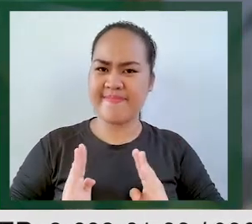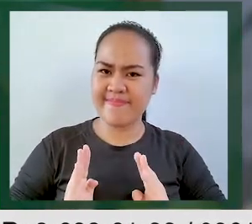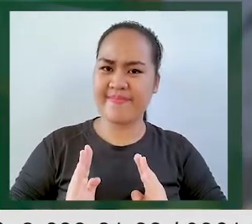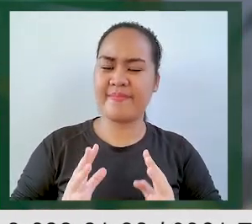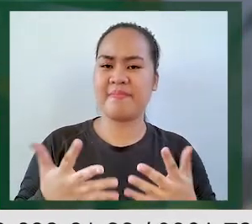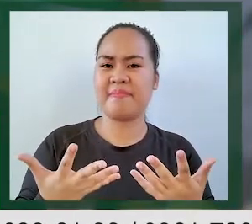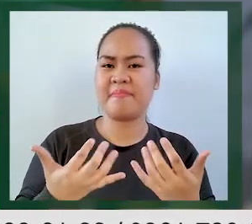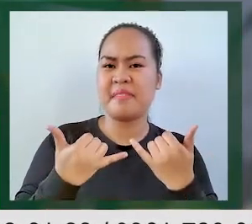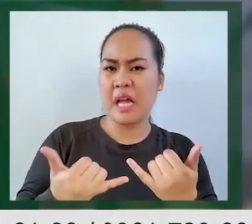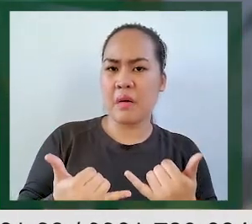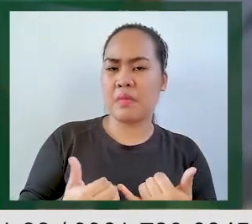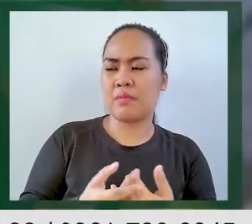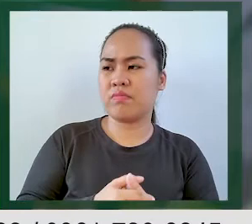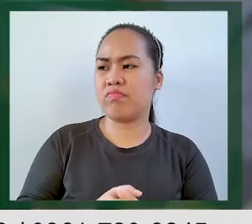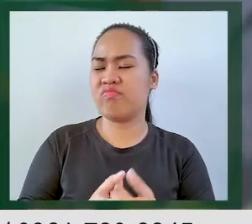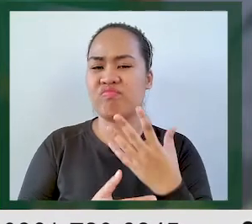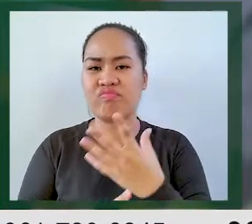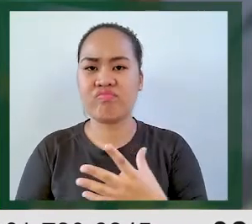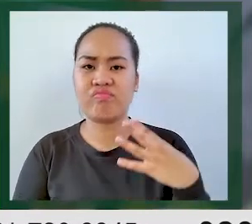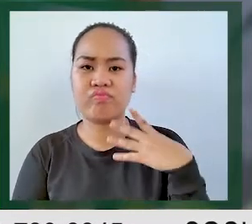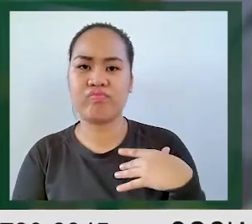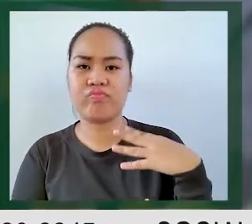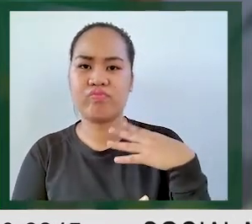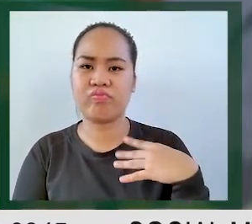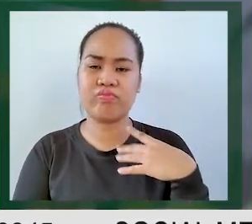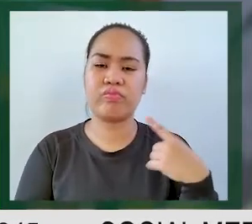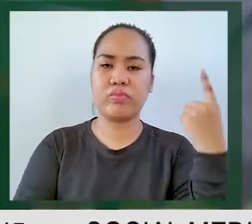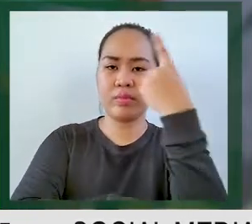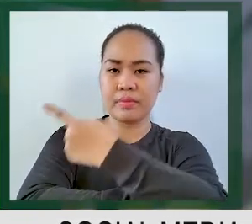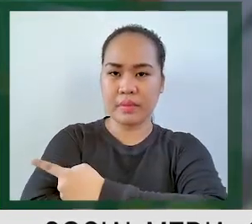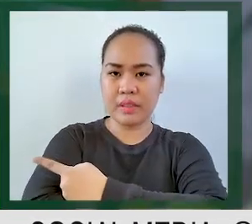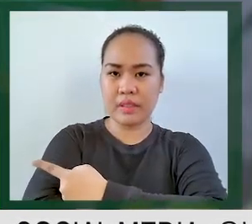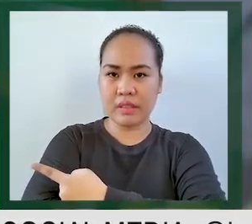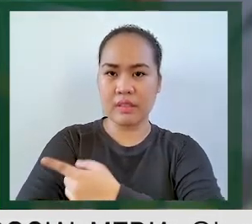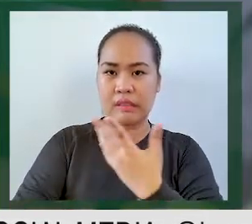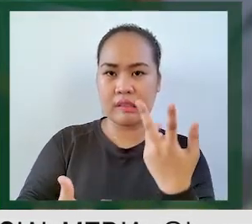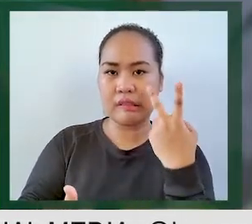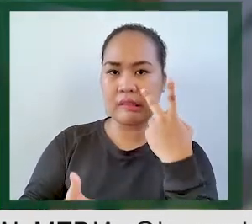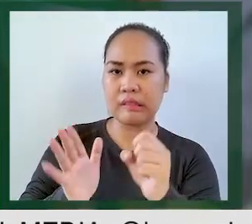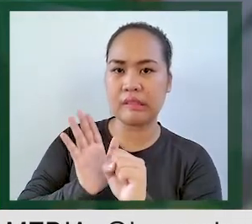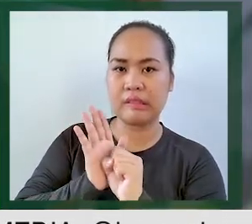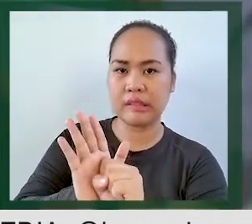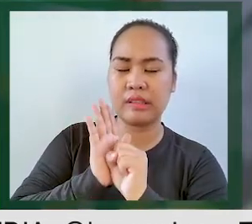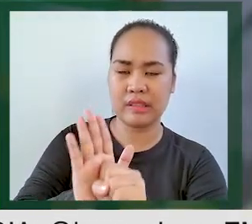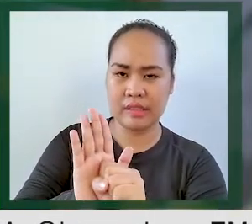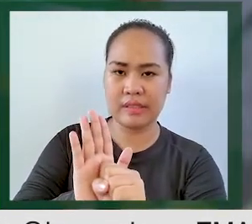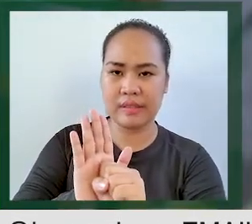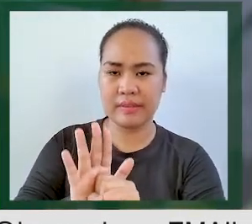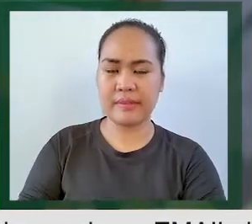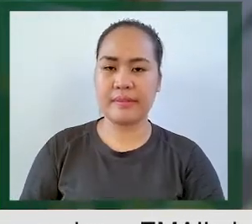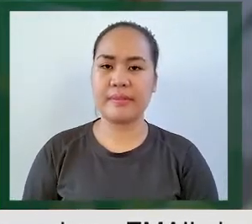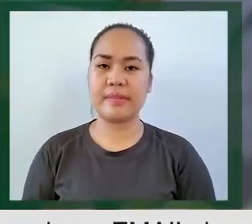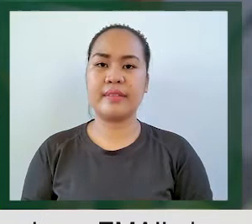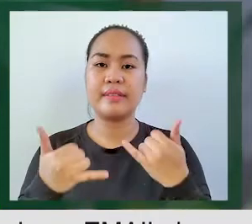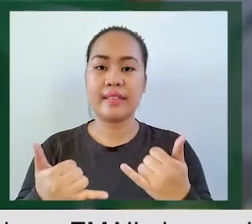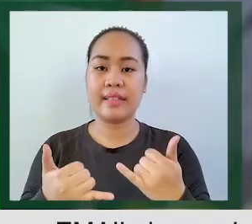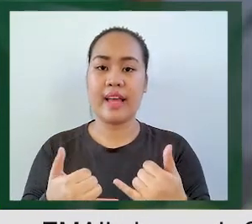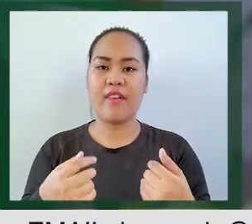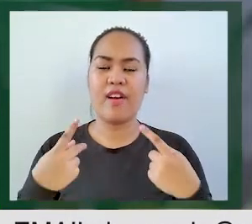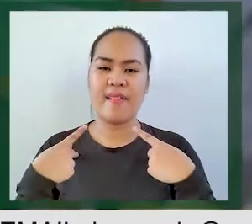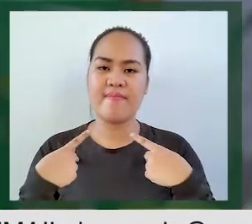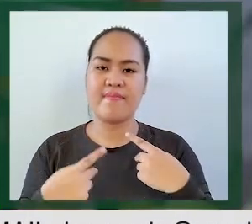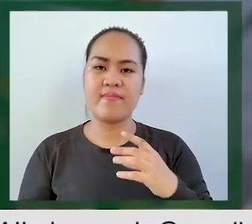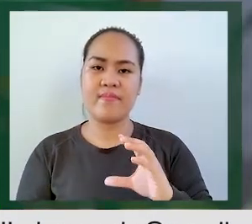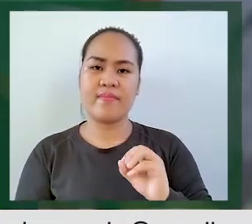no? Kasama na rin diyan yung mga working members of the household, no? Pumapasok sa opisina, kung ano man ang